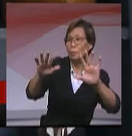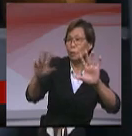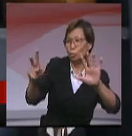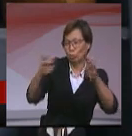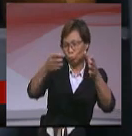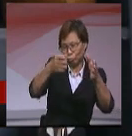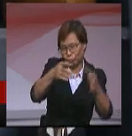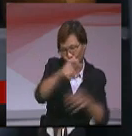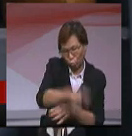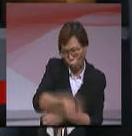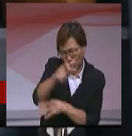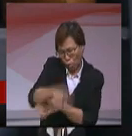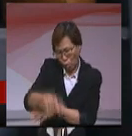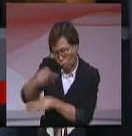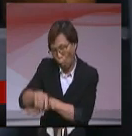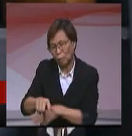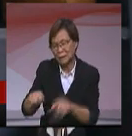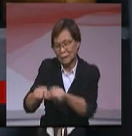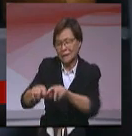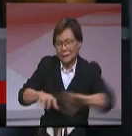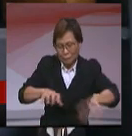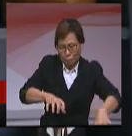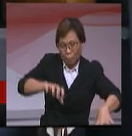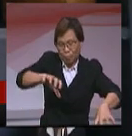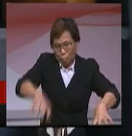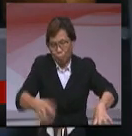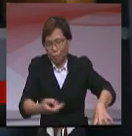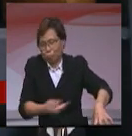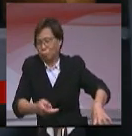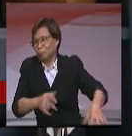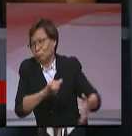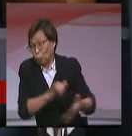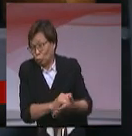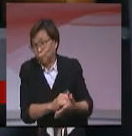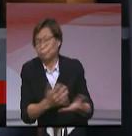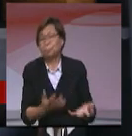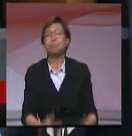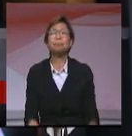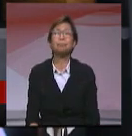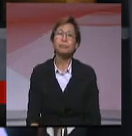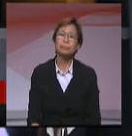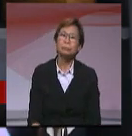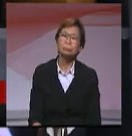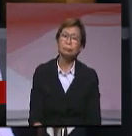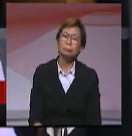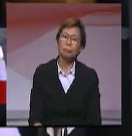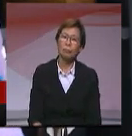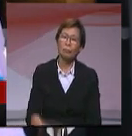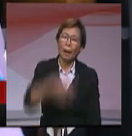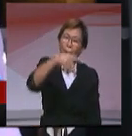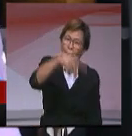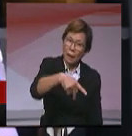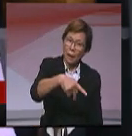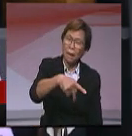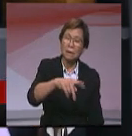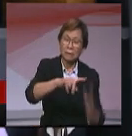5,452 penduduk di kawasan tersebut. Dengan pelaksanaan perintah PKPD